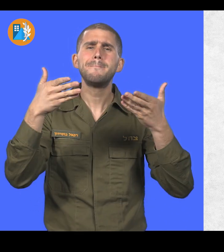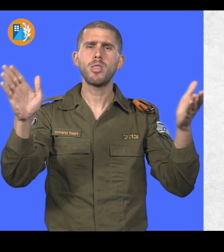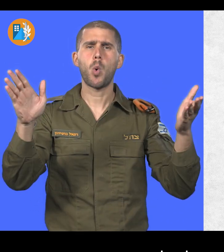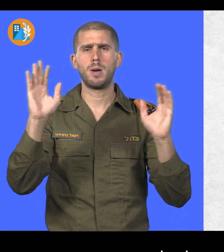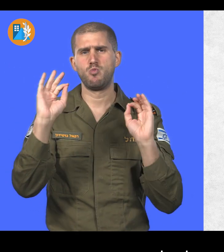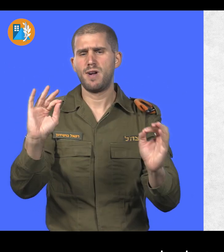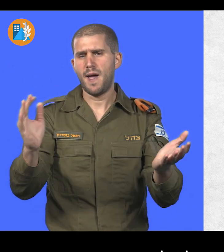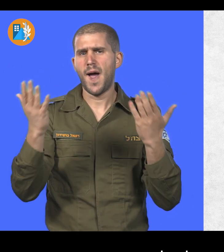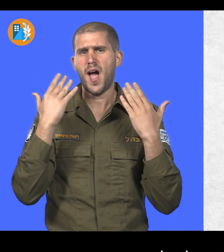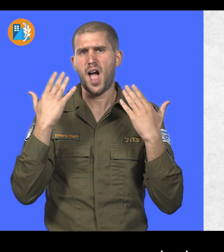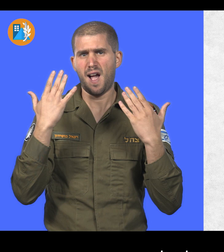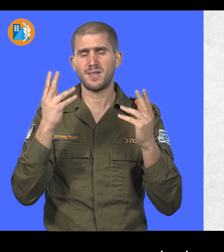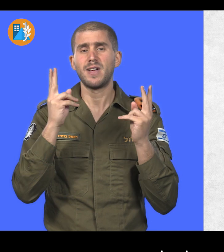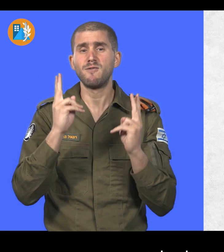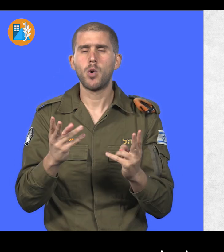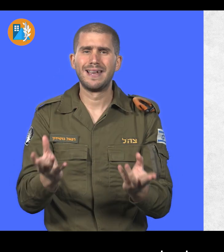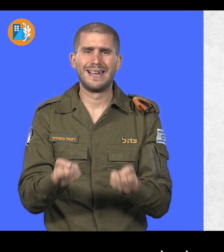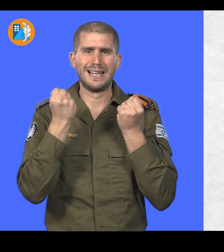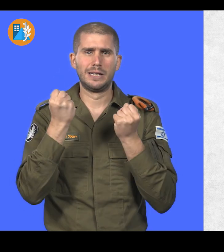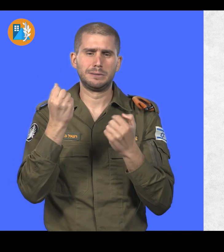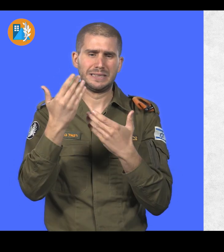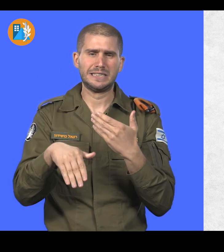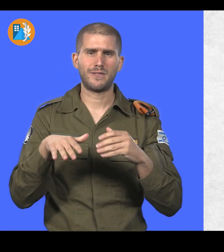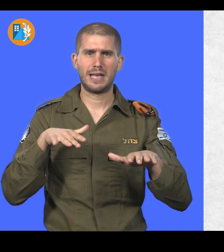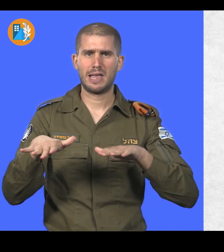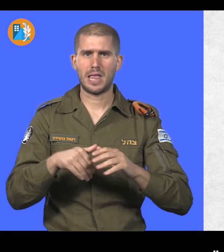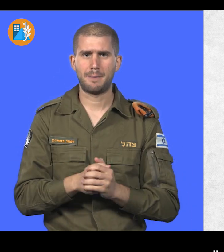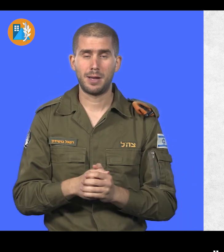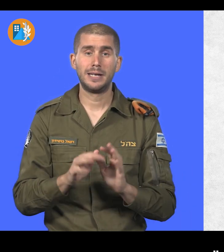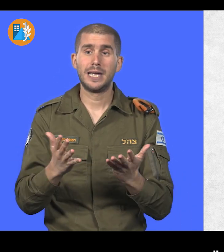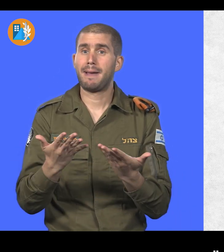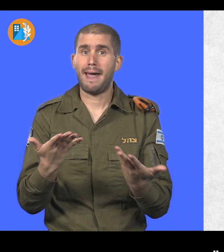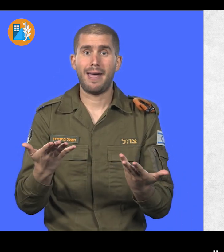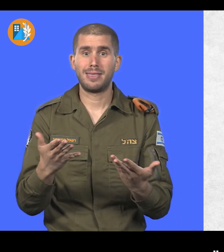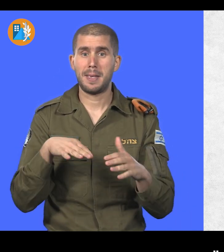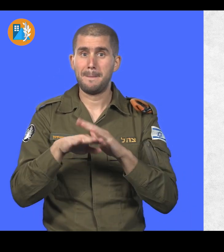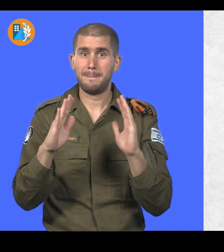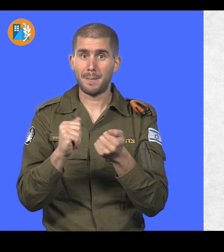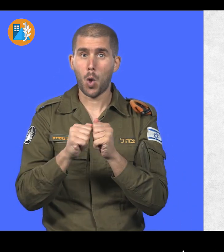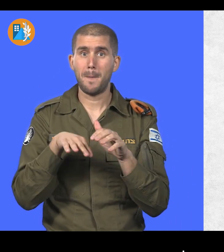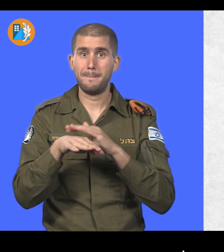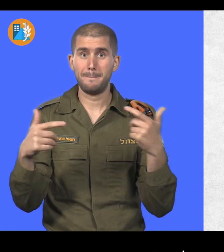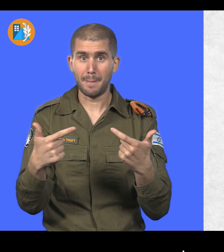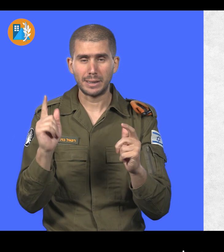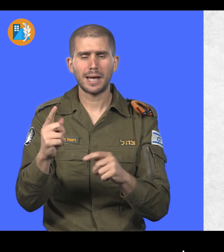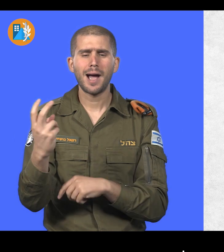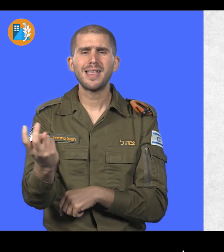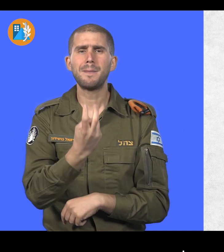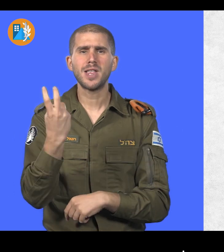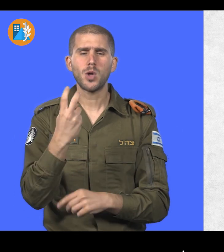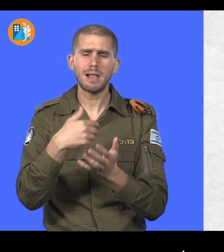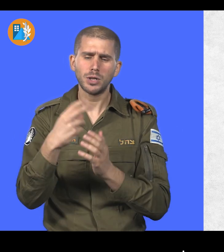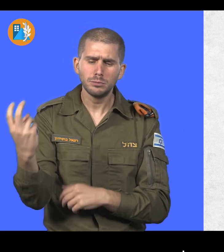פתוחים כדי לשמור על נתיב אוויר ואפשרות לחילוץ לאחר רעידת האדמה. אם לא קיים ממד או ממק, יש לצאת לחדר